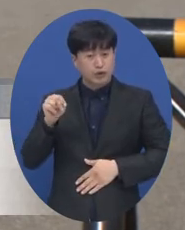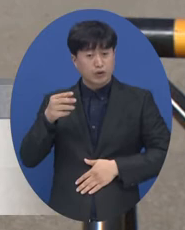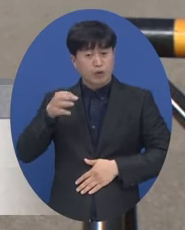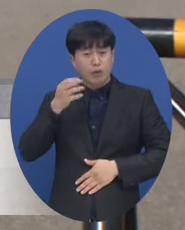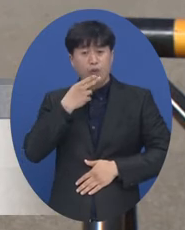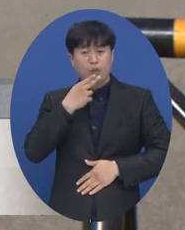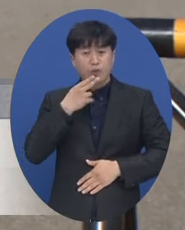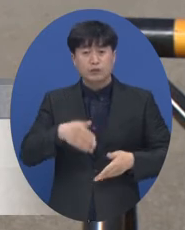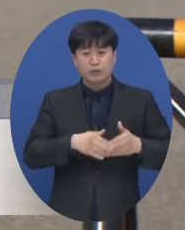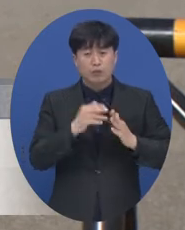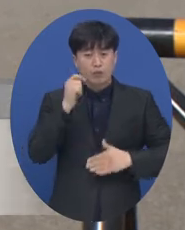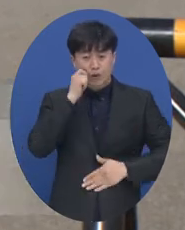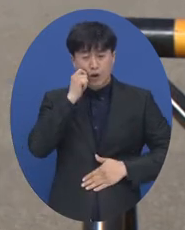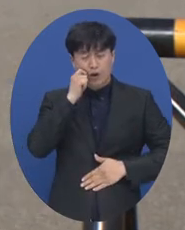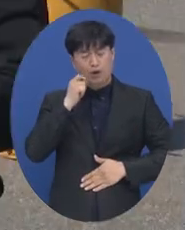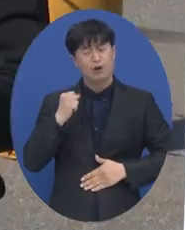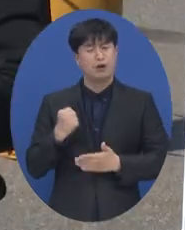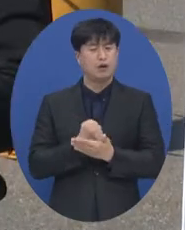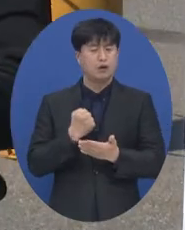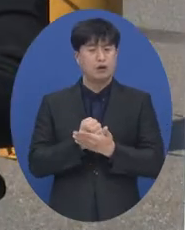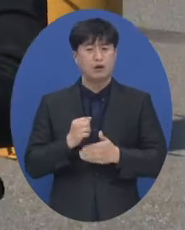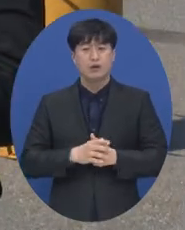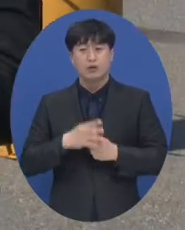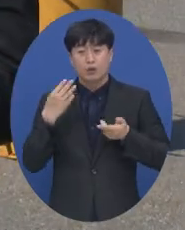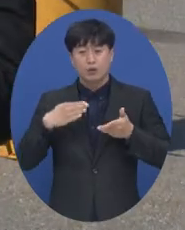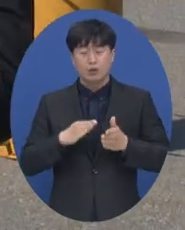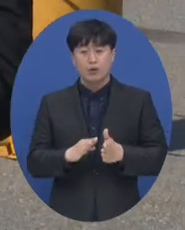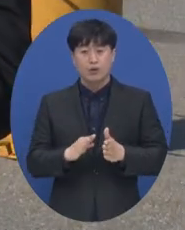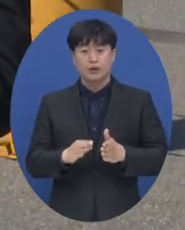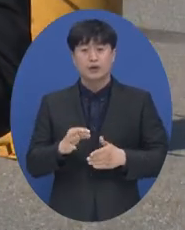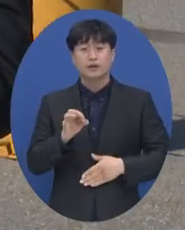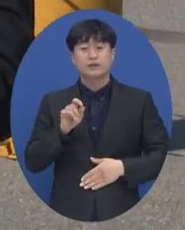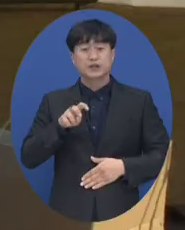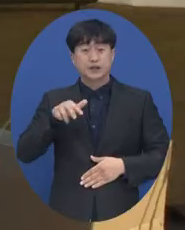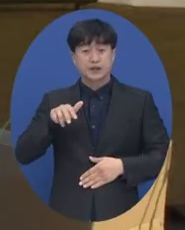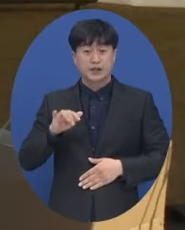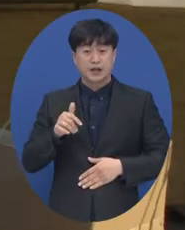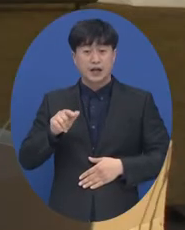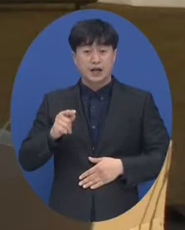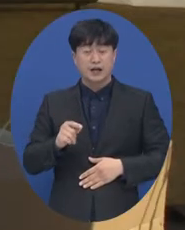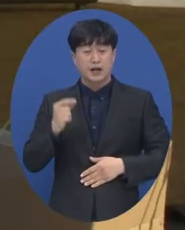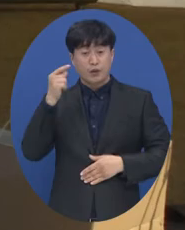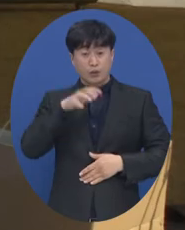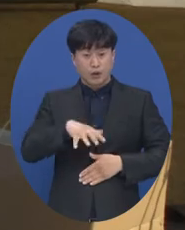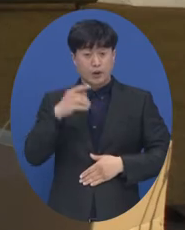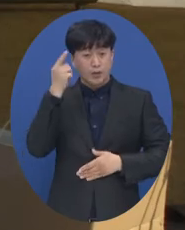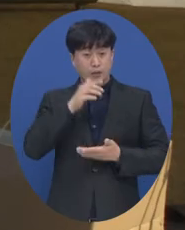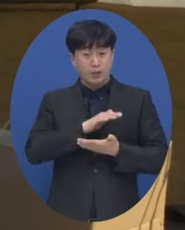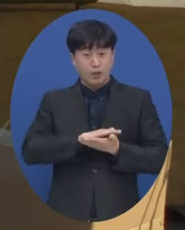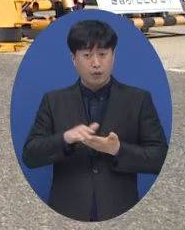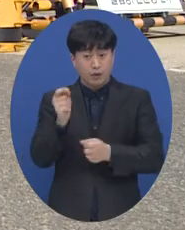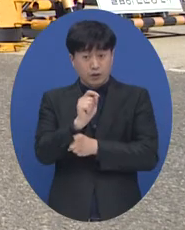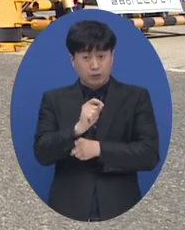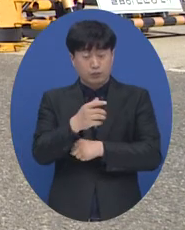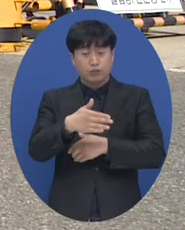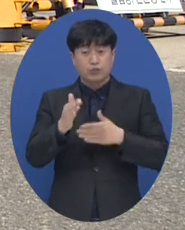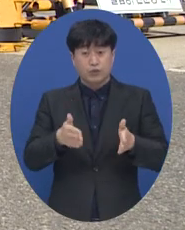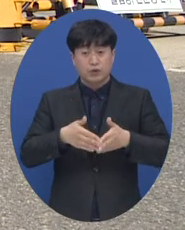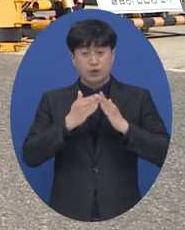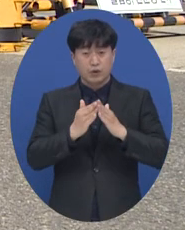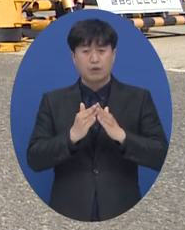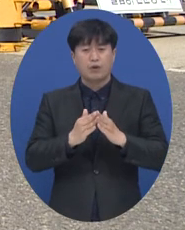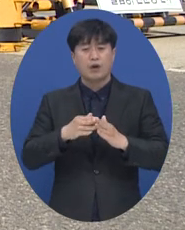술 부고 첨 방 없는거 경기도는 일단 임진각에 평화 부지사 임시 집무실을 설치한 뒤 향후